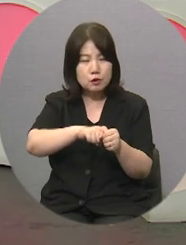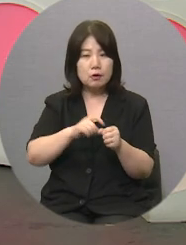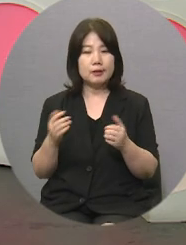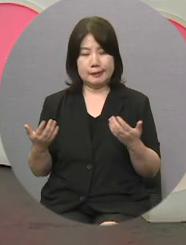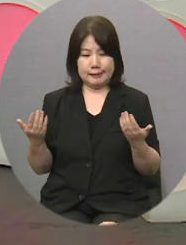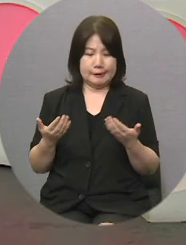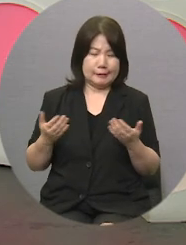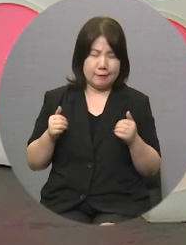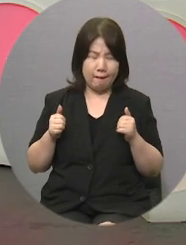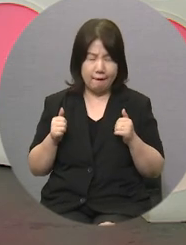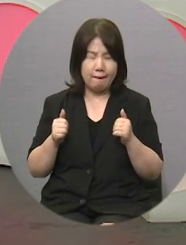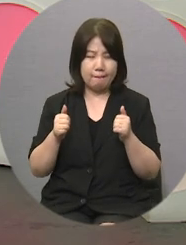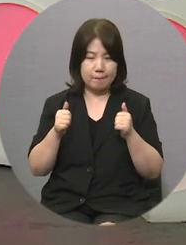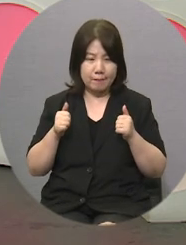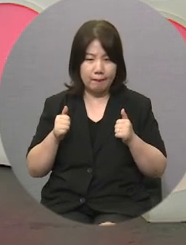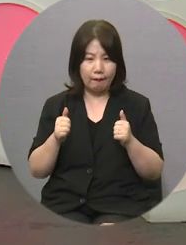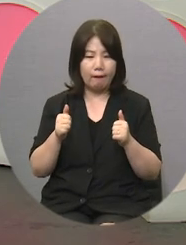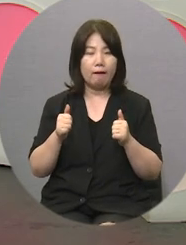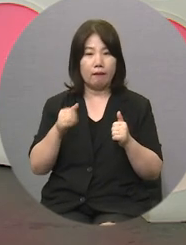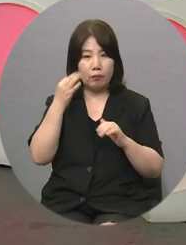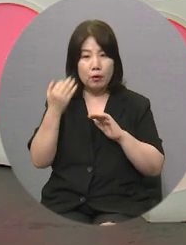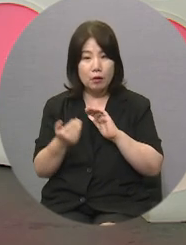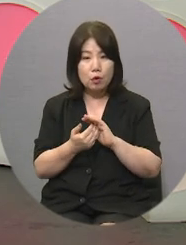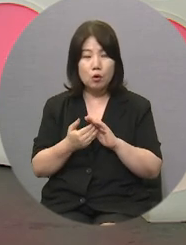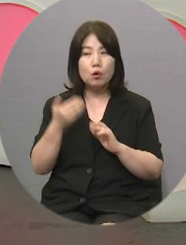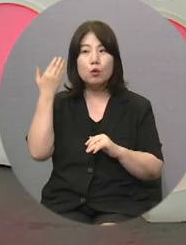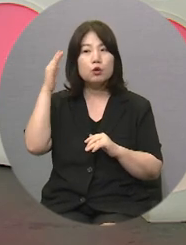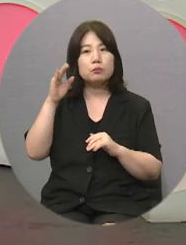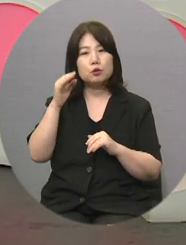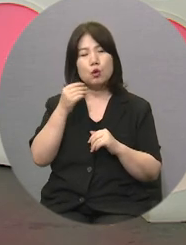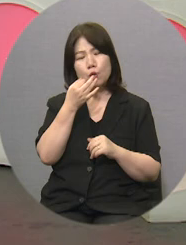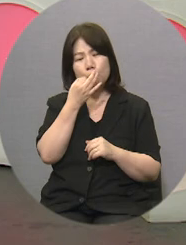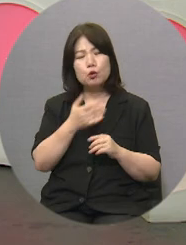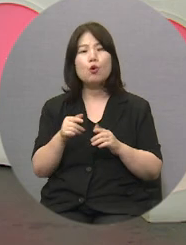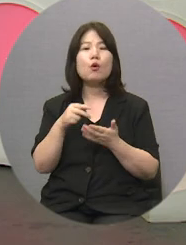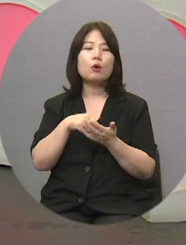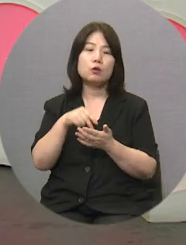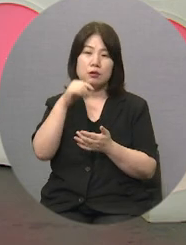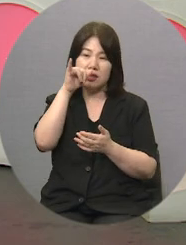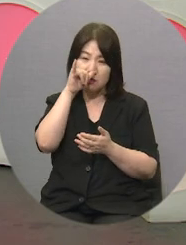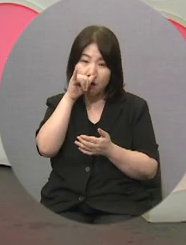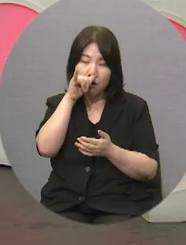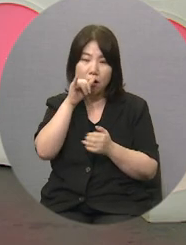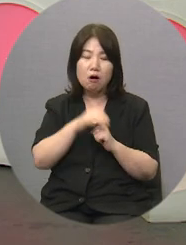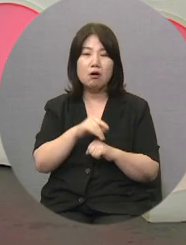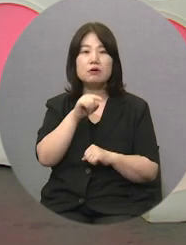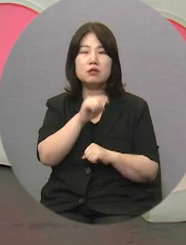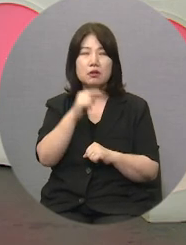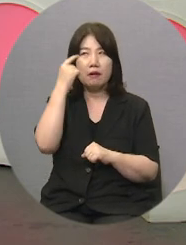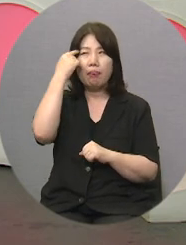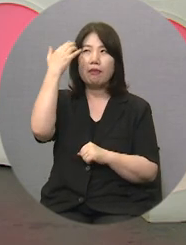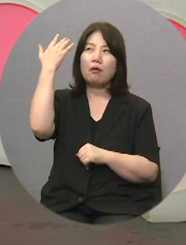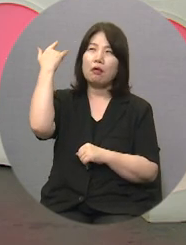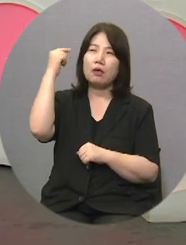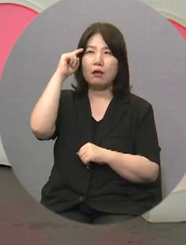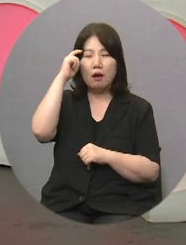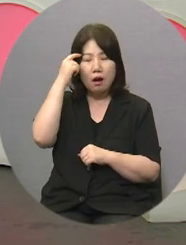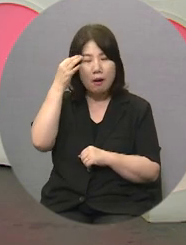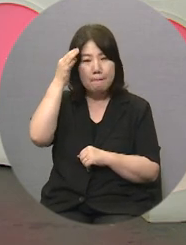다 하며 살았습니다. 요즘도 힘들고 외로울 때도 있지만 이와 같은 생각이 들